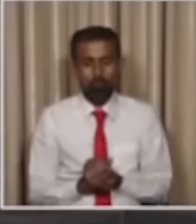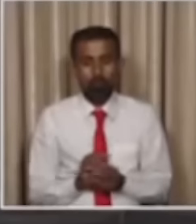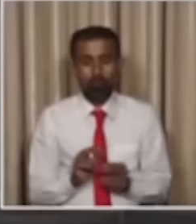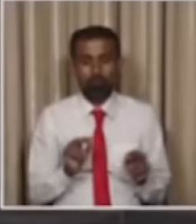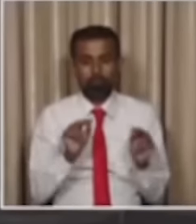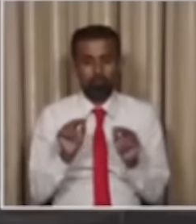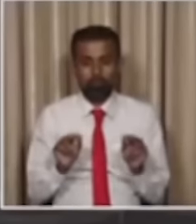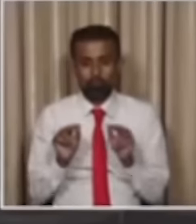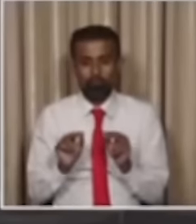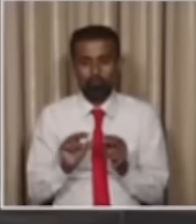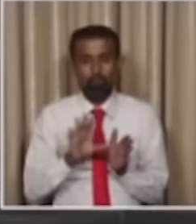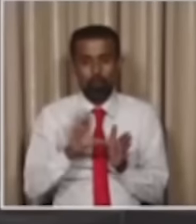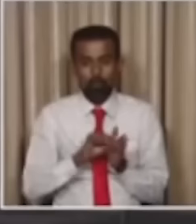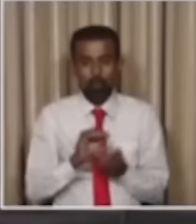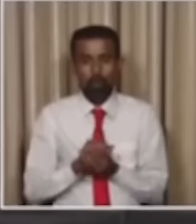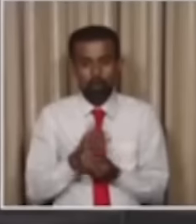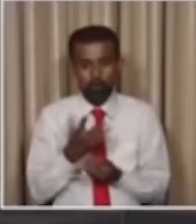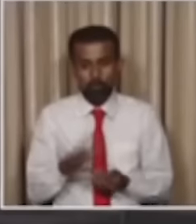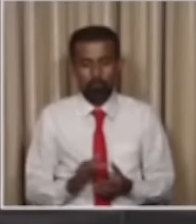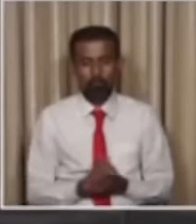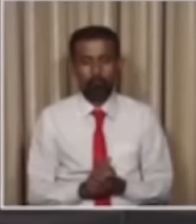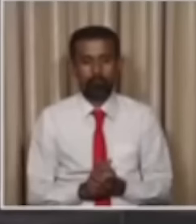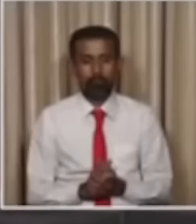රෙකෝඩ් එක හිටන් තියෙනවා.